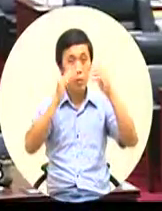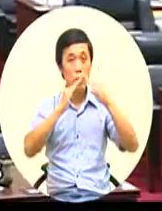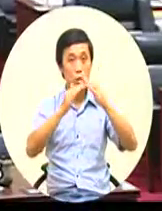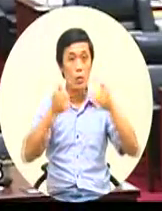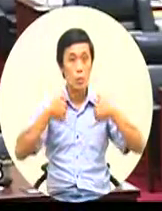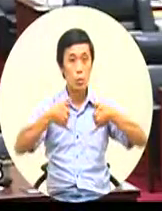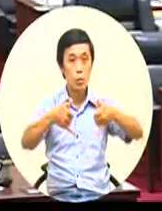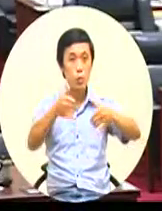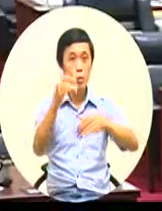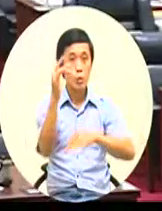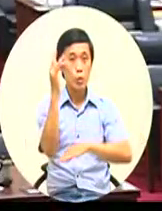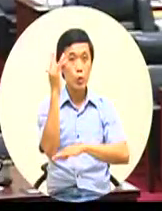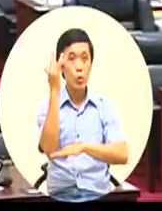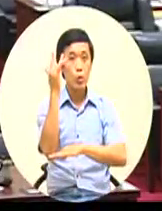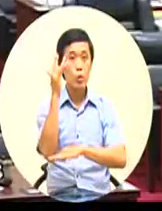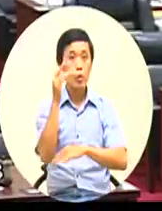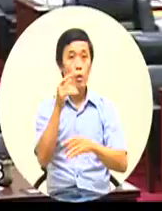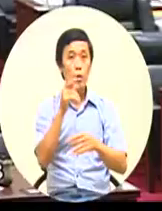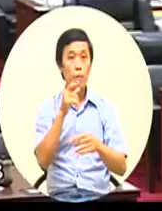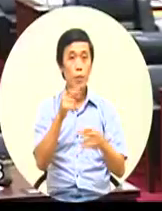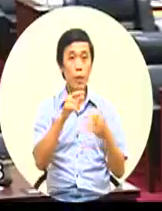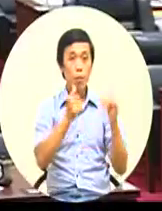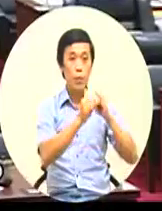被戏称什么呢？